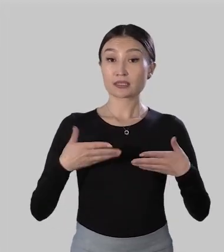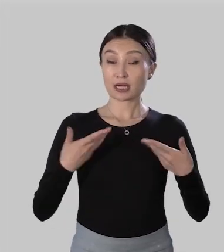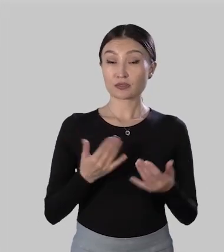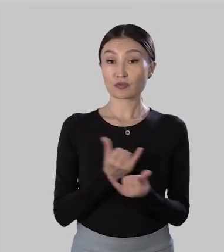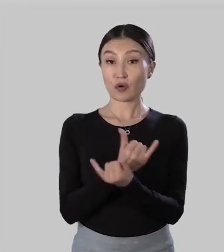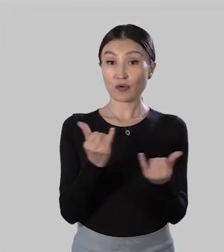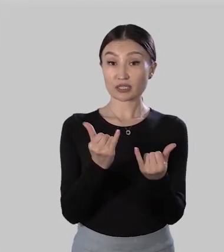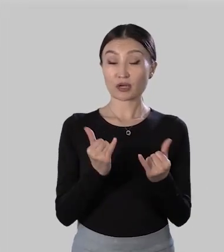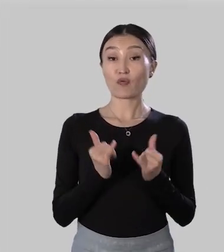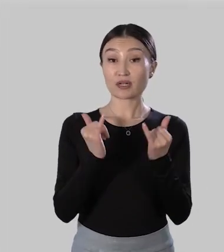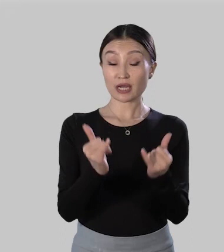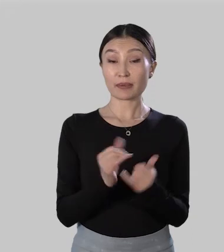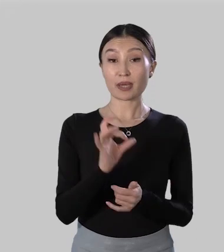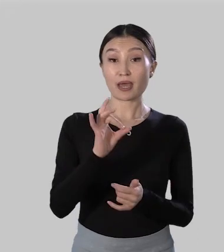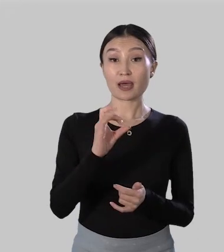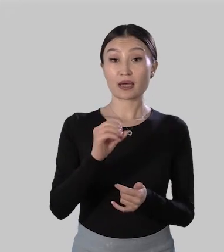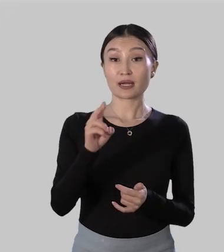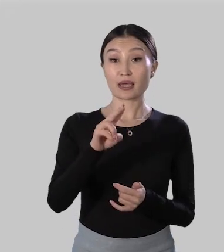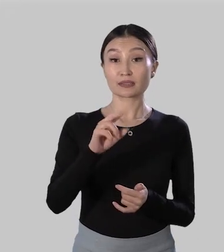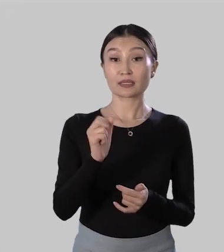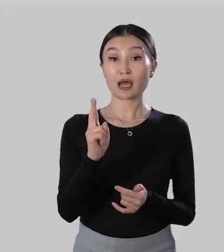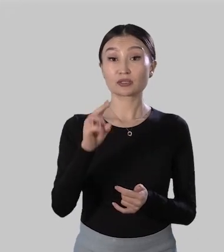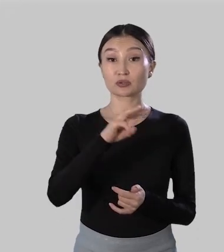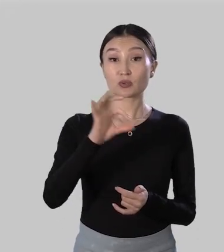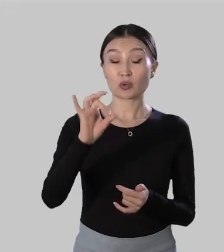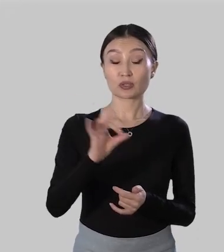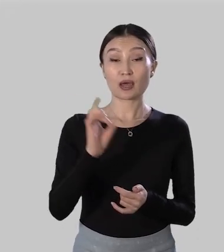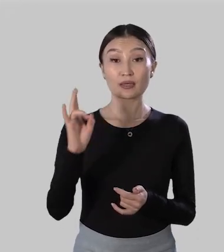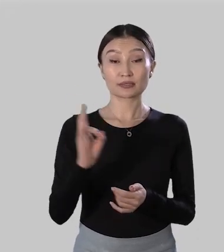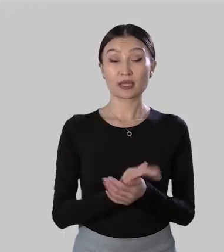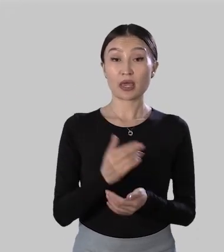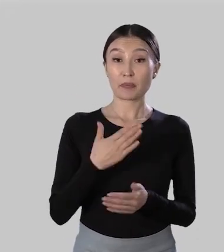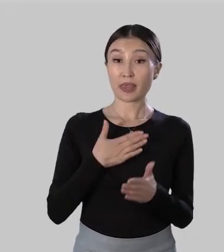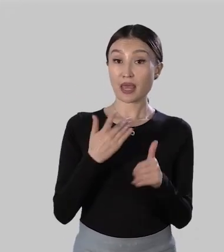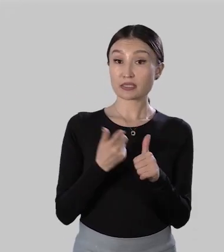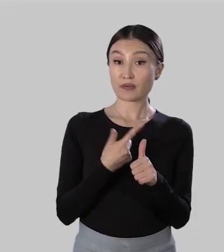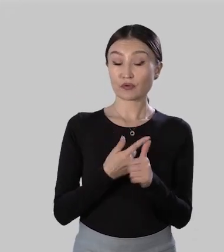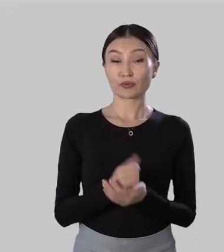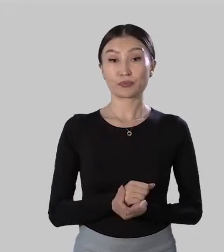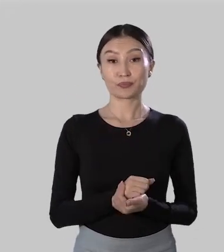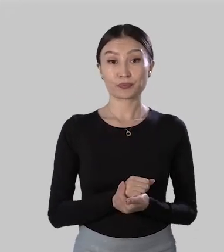предложить. Здравствуйте, уважаемый редактор газеты N. Меня зовут...